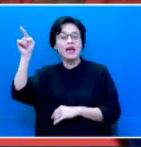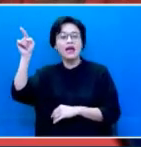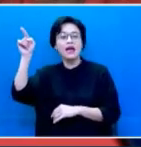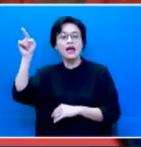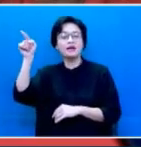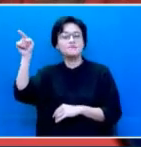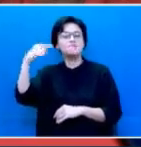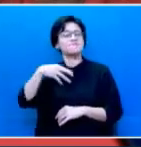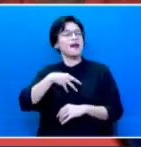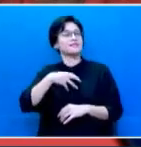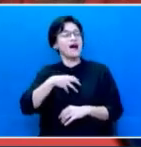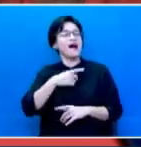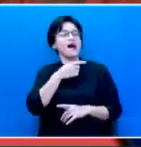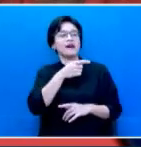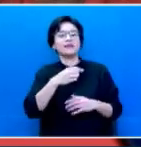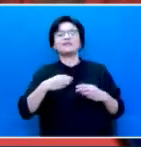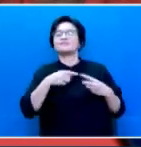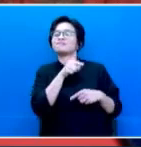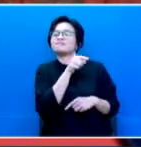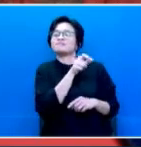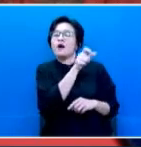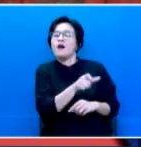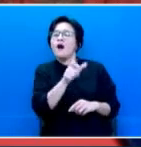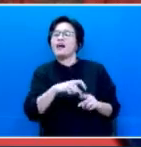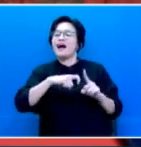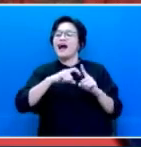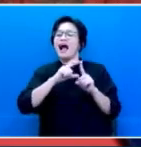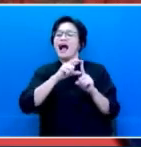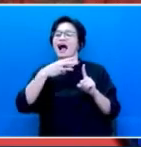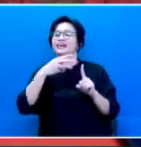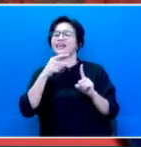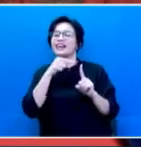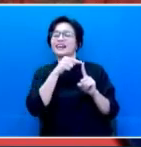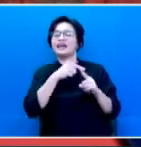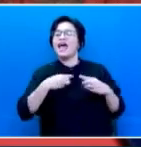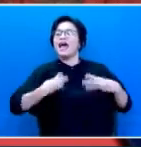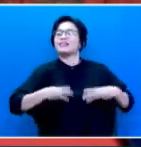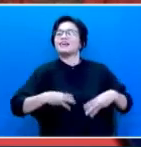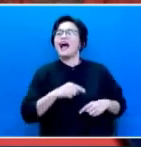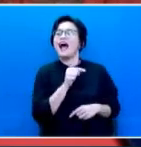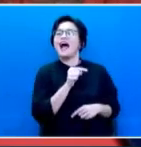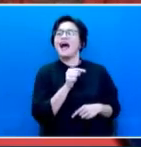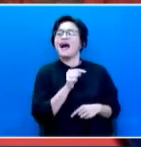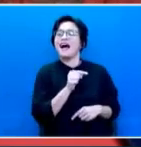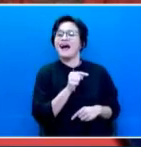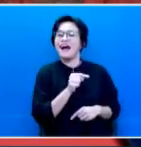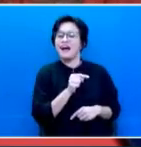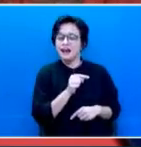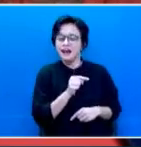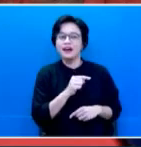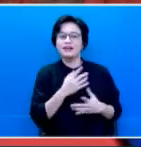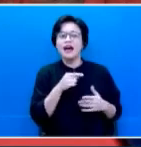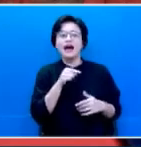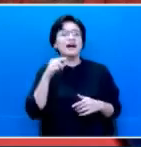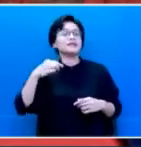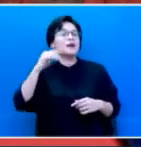etikanya itu kadernya itu kan ngasih tahu ke partainya kan kira Gitu kan he Nah saya kira itu